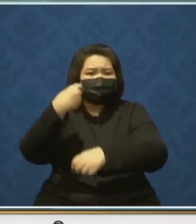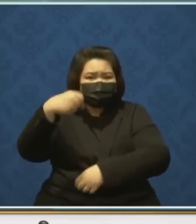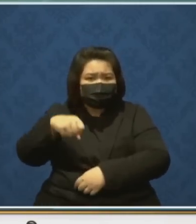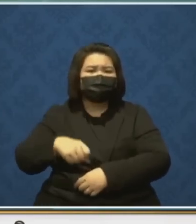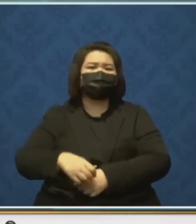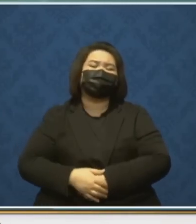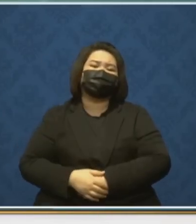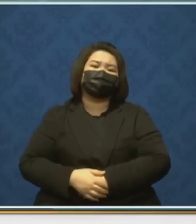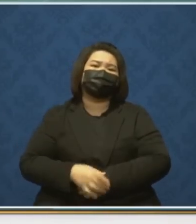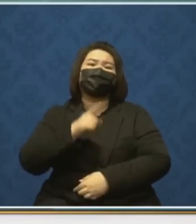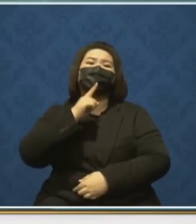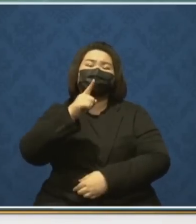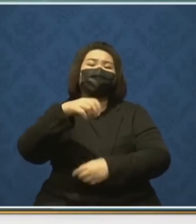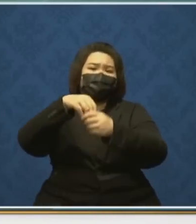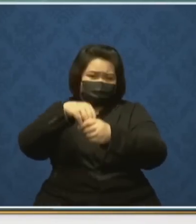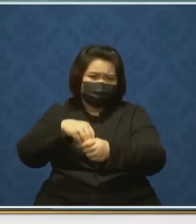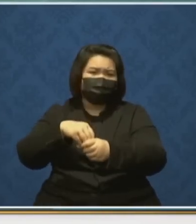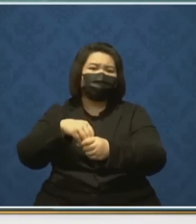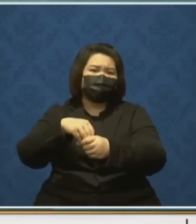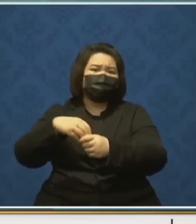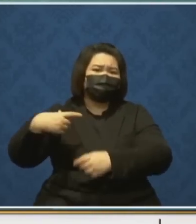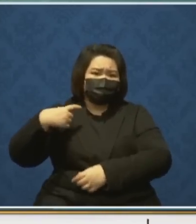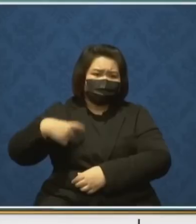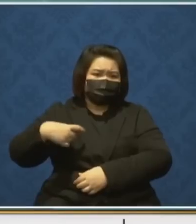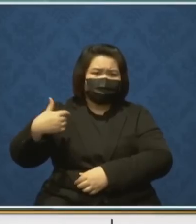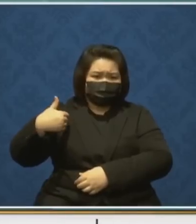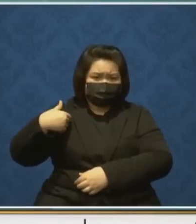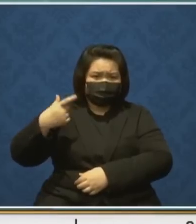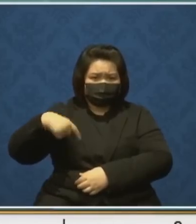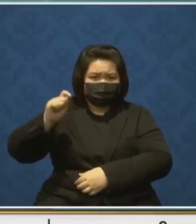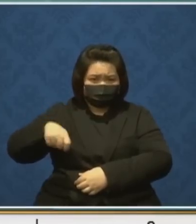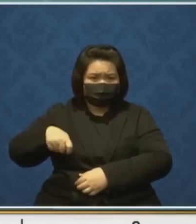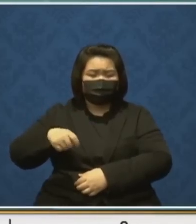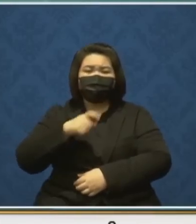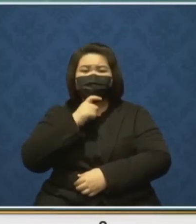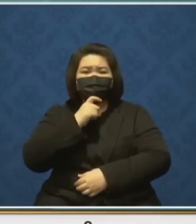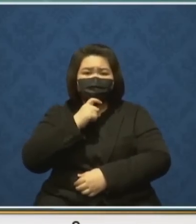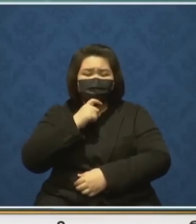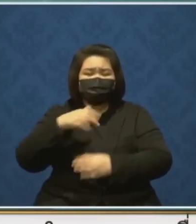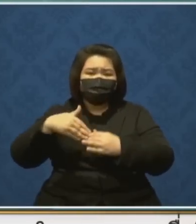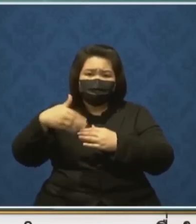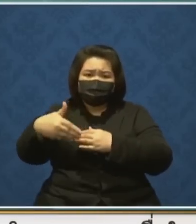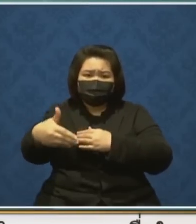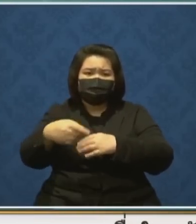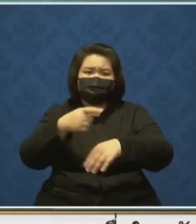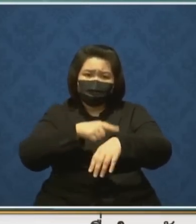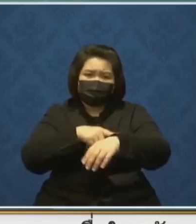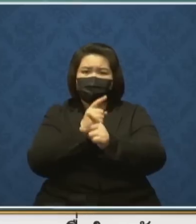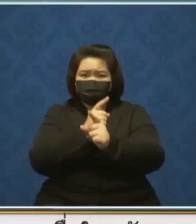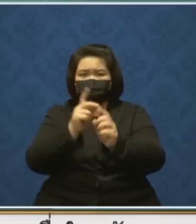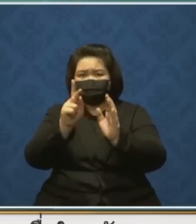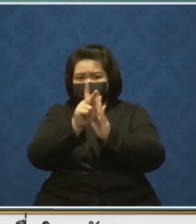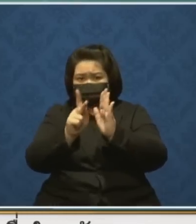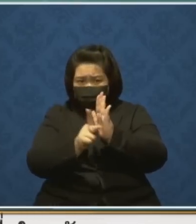คดียังอยู่ในสารคืบหน้าไปเป็นลำดับแต่ยังต้องใช้เวลาตามกระบนการจุทธิ